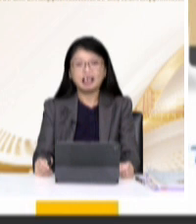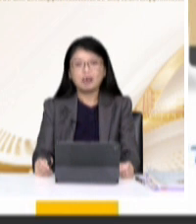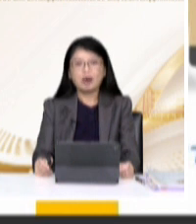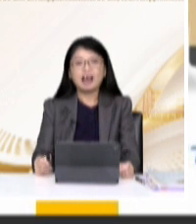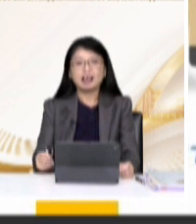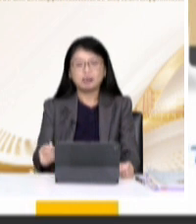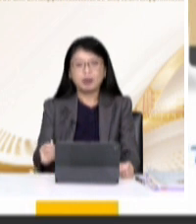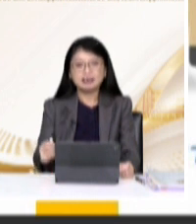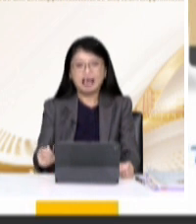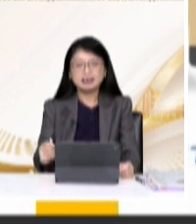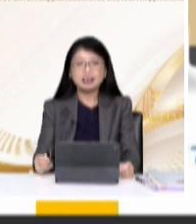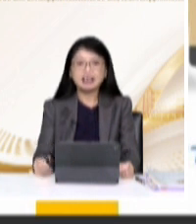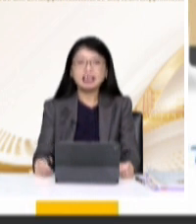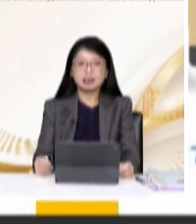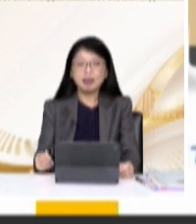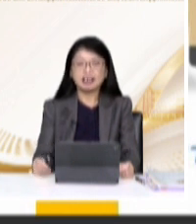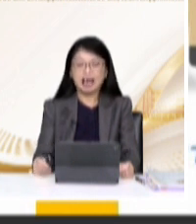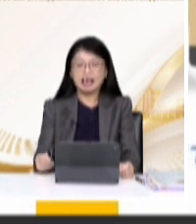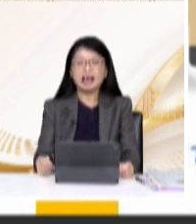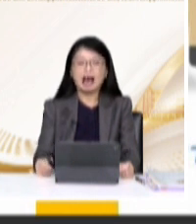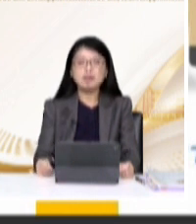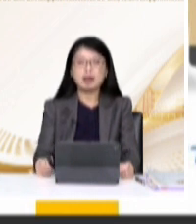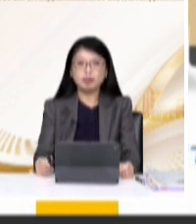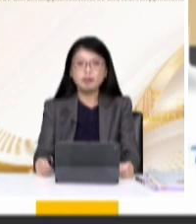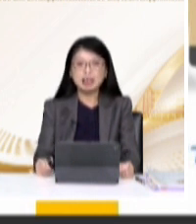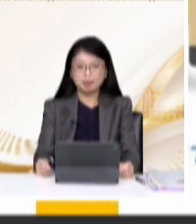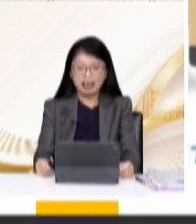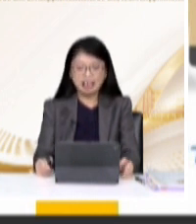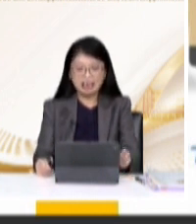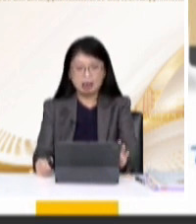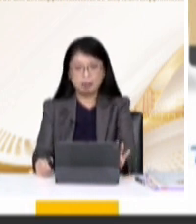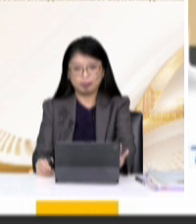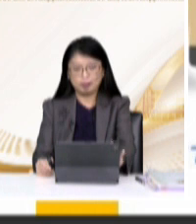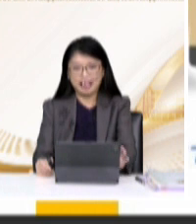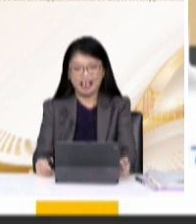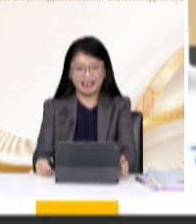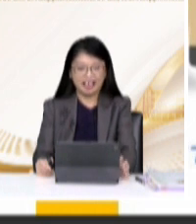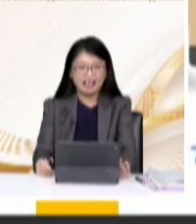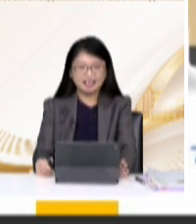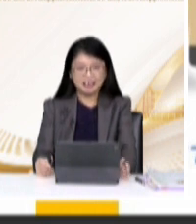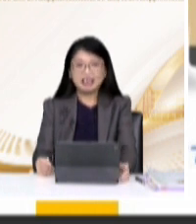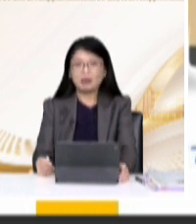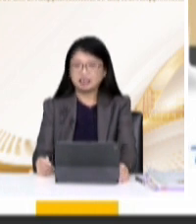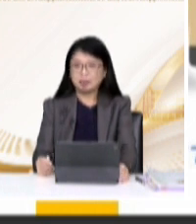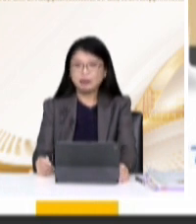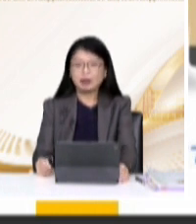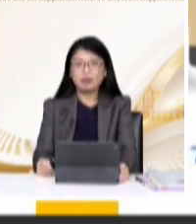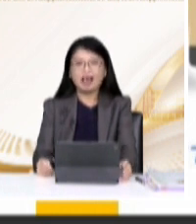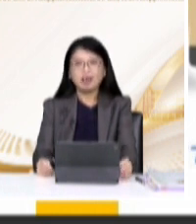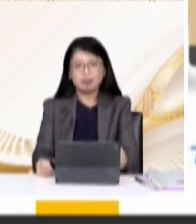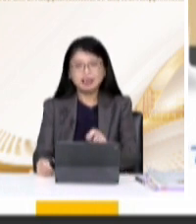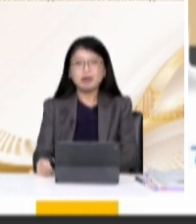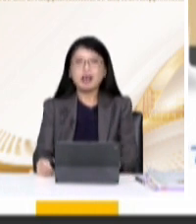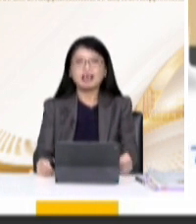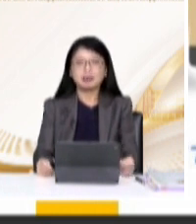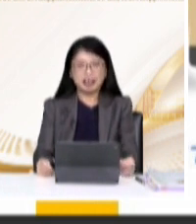การว่าจะให้เจ้าหน้าที่ตำแหน่งใดนะคะเป็นผู้มีอำนาจในการปรับเป็นพินัยซึ่งเดี๋ยวเราจะมาดูกันว่า